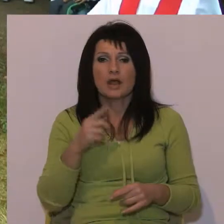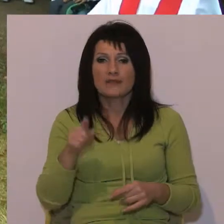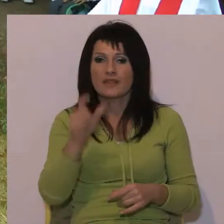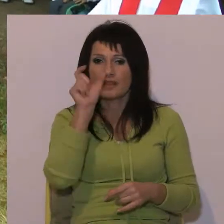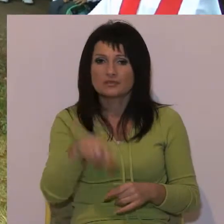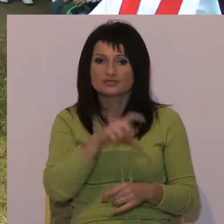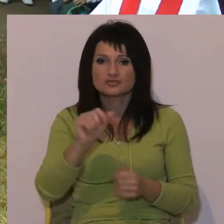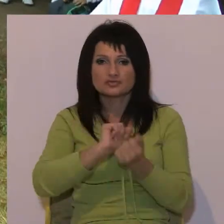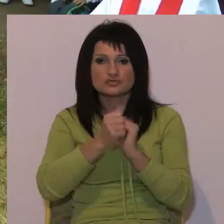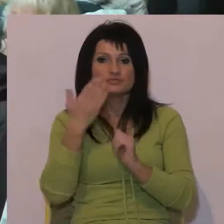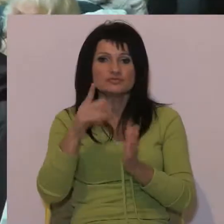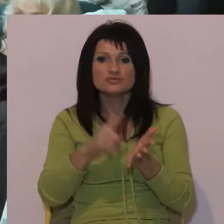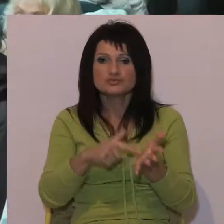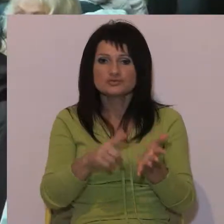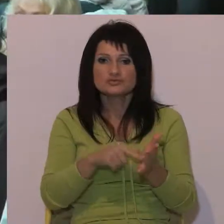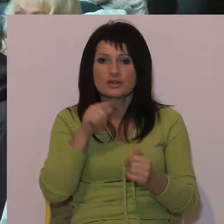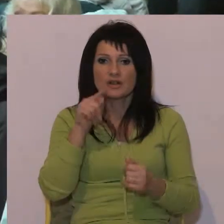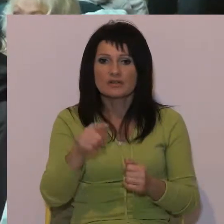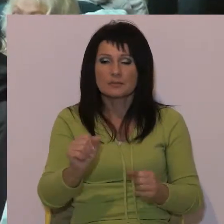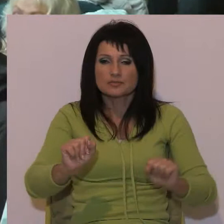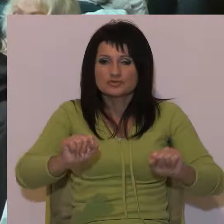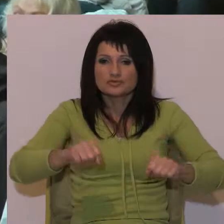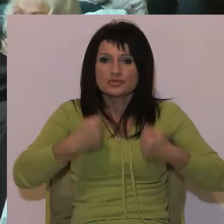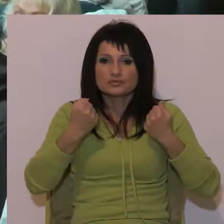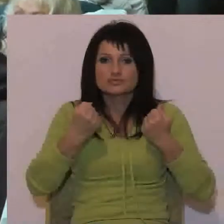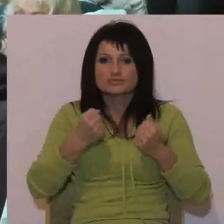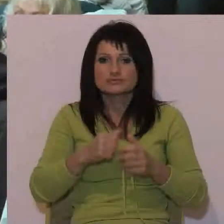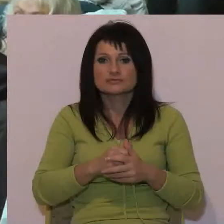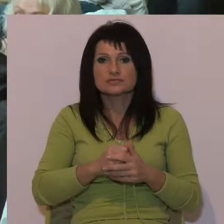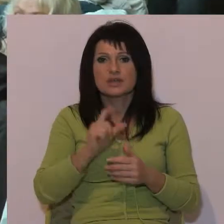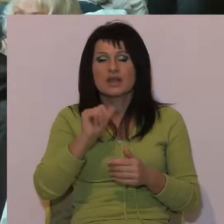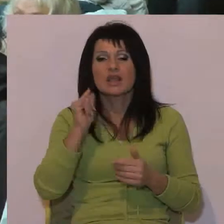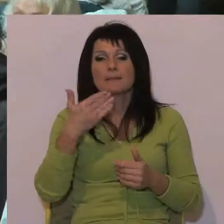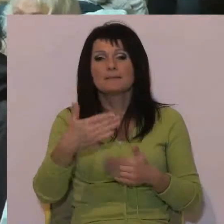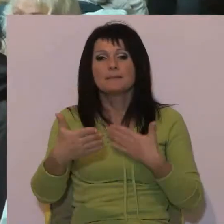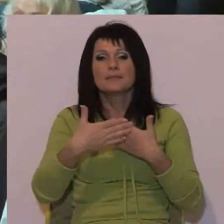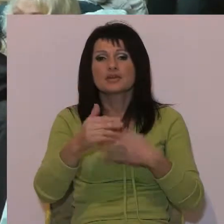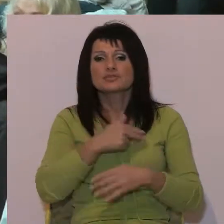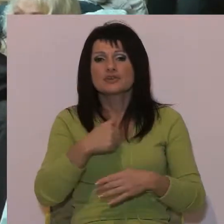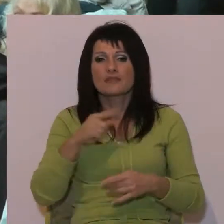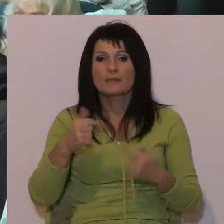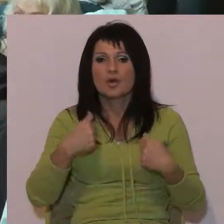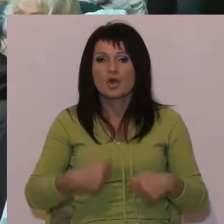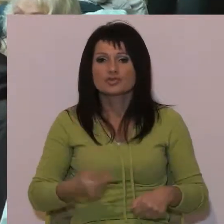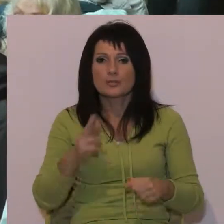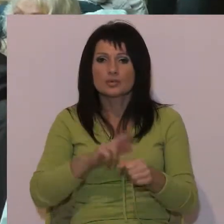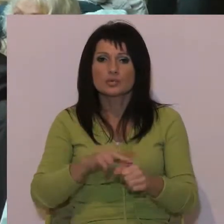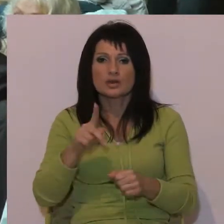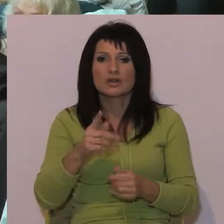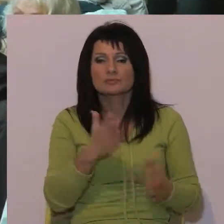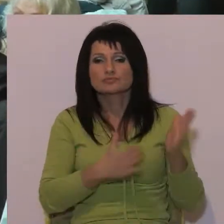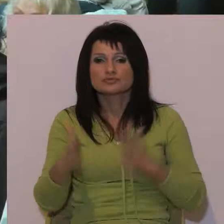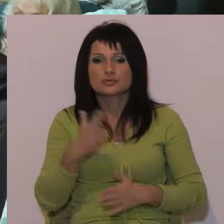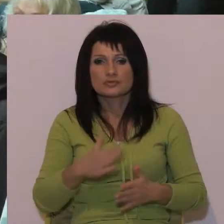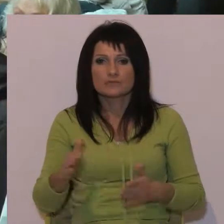są często tym cięższe, im bliższe są nam osoby, które je